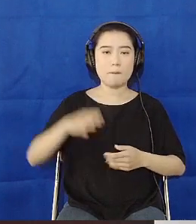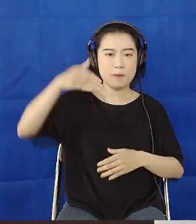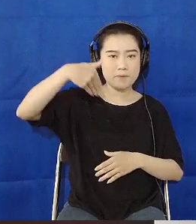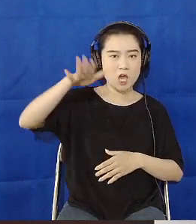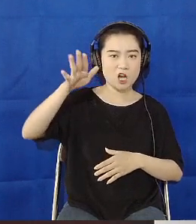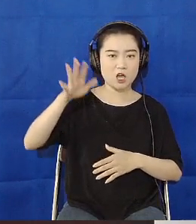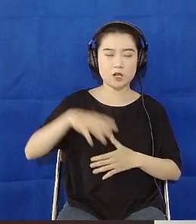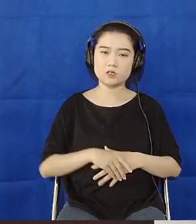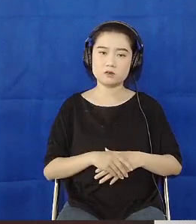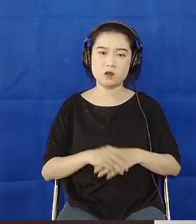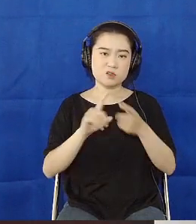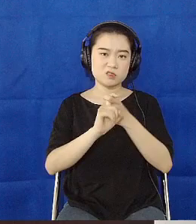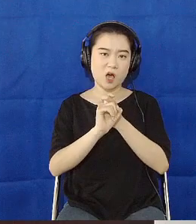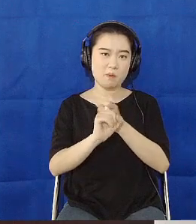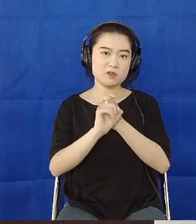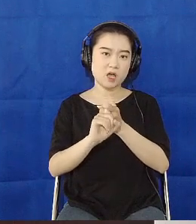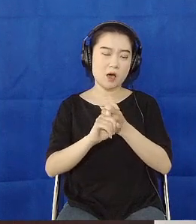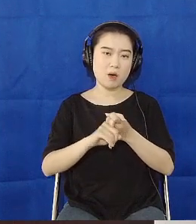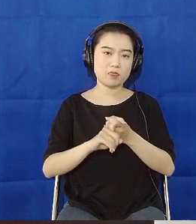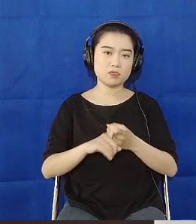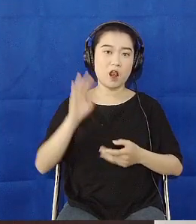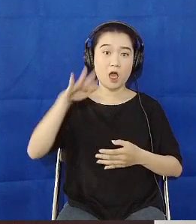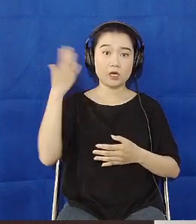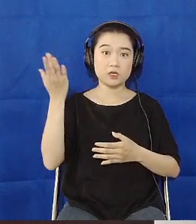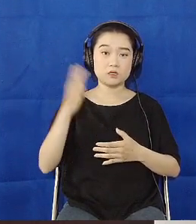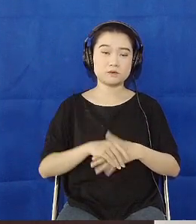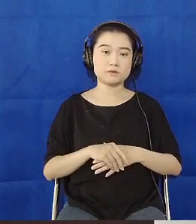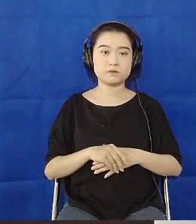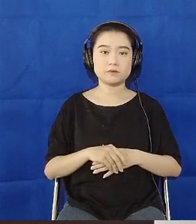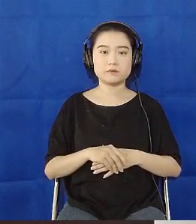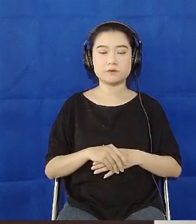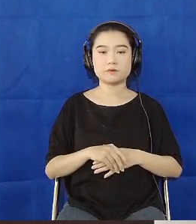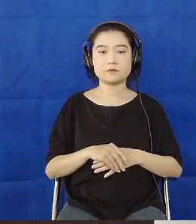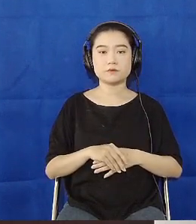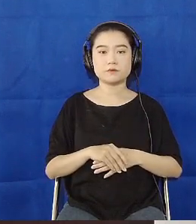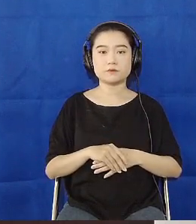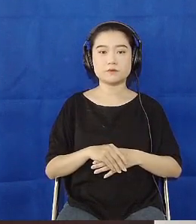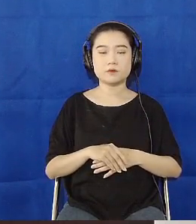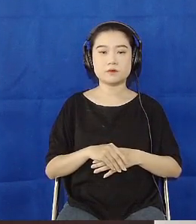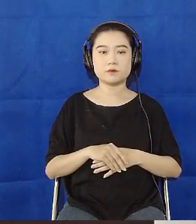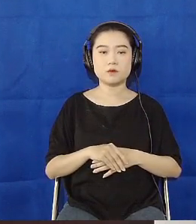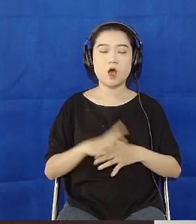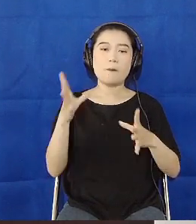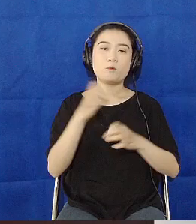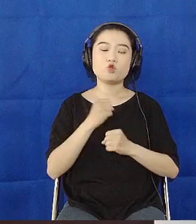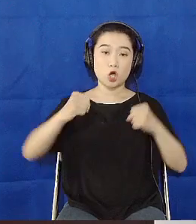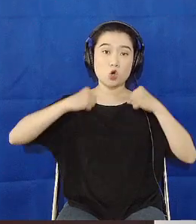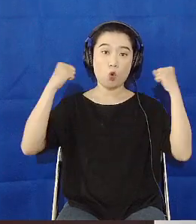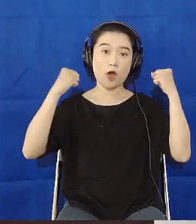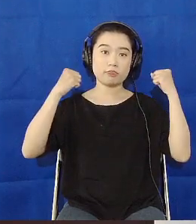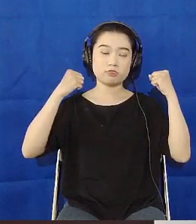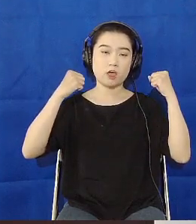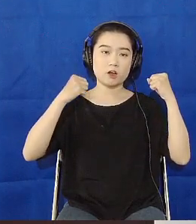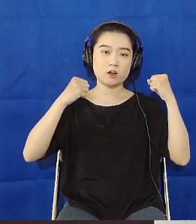membiarkan sahabat-sahabat lainnya yang tentu saja mempunyai kekuatan,